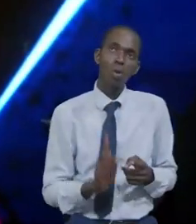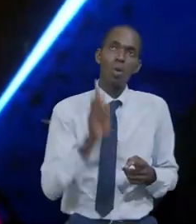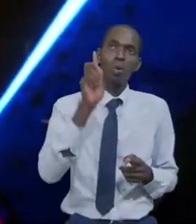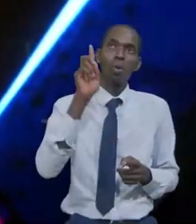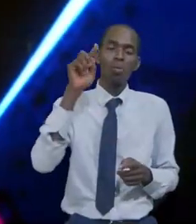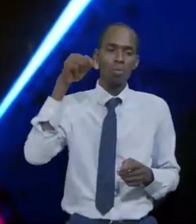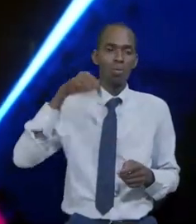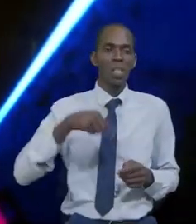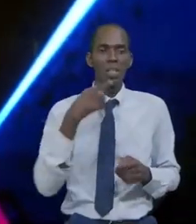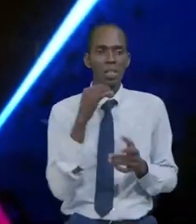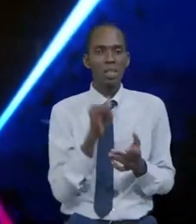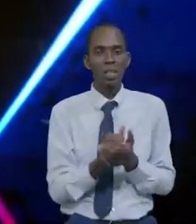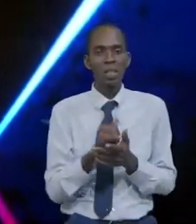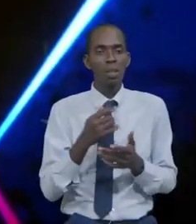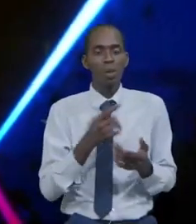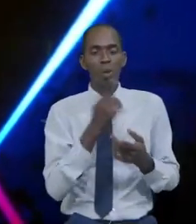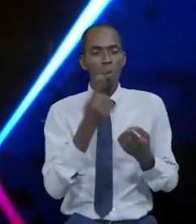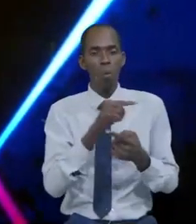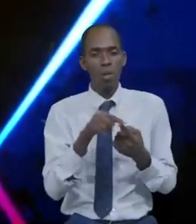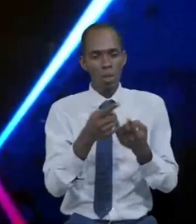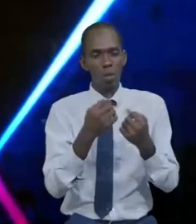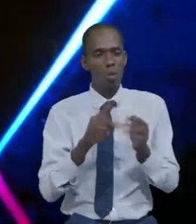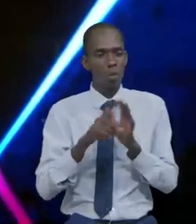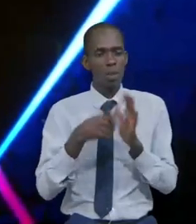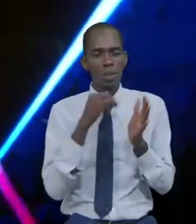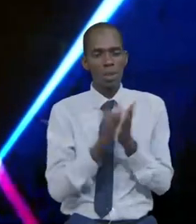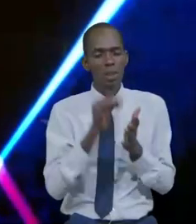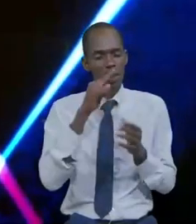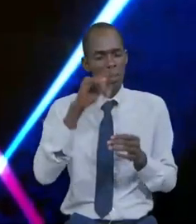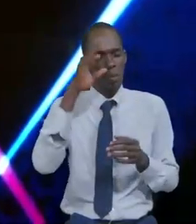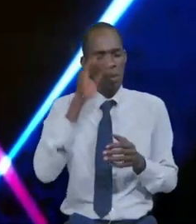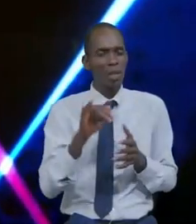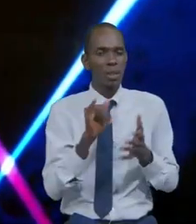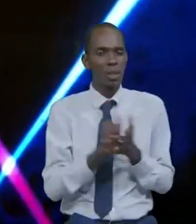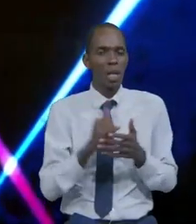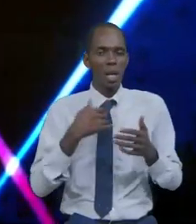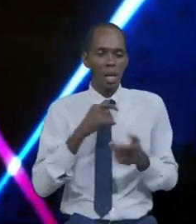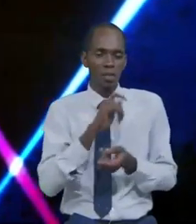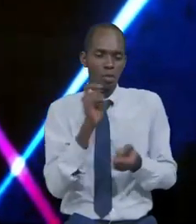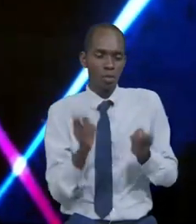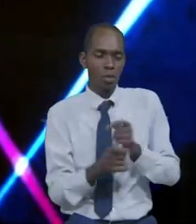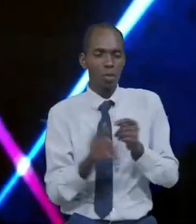lorsqu'ils sont venus après, ils ont dit que les hommes qui ont bouleversé le monde sont venus ici. Donc,